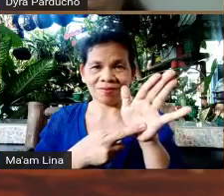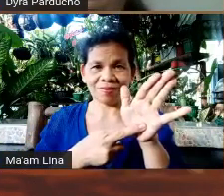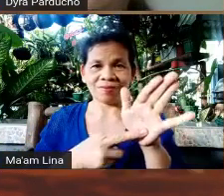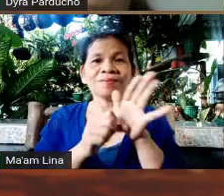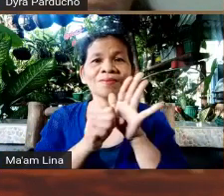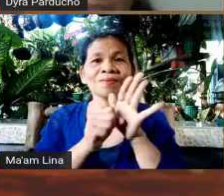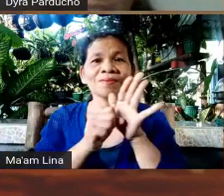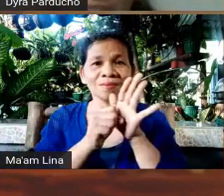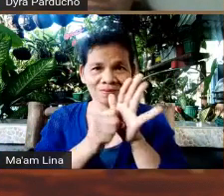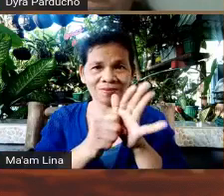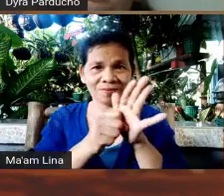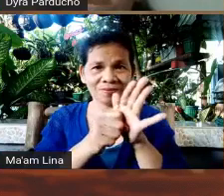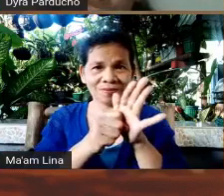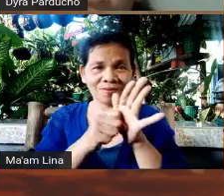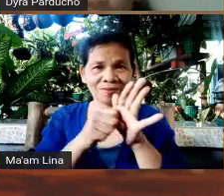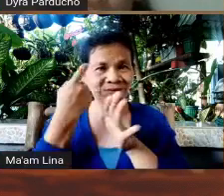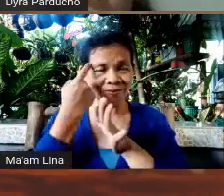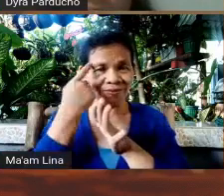sa atin po